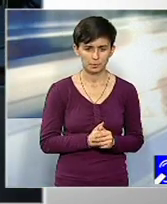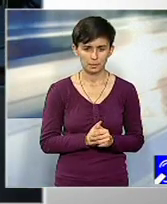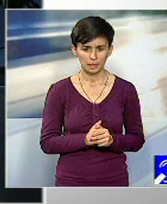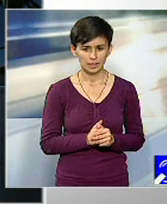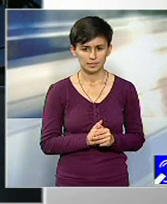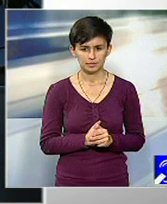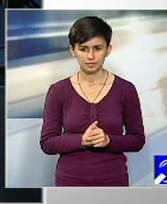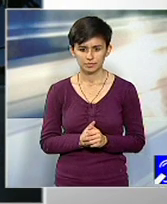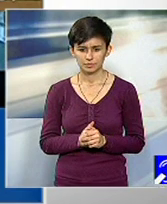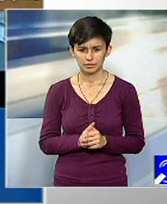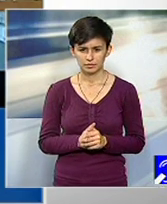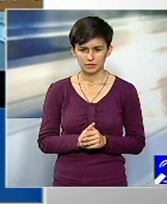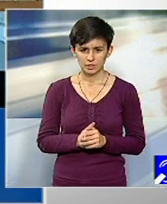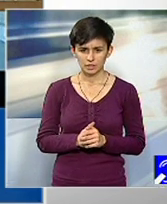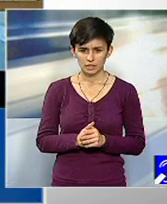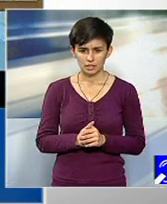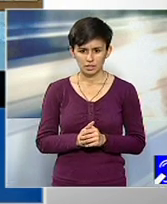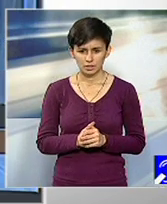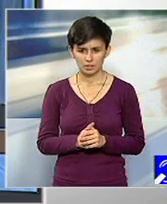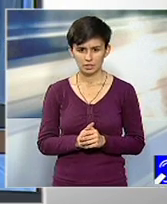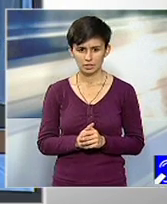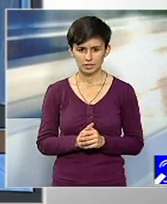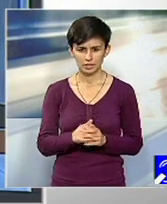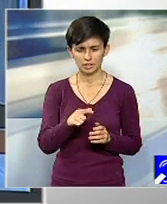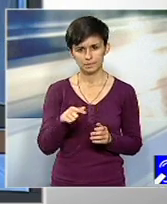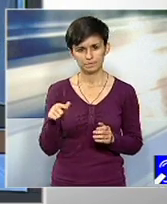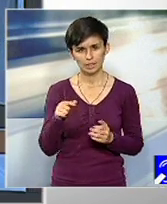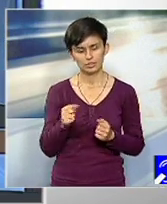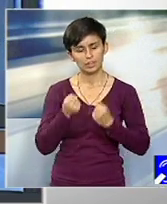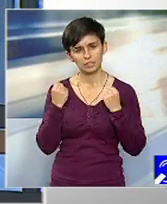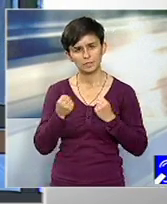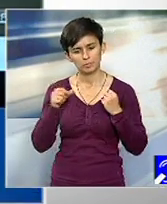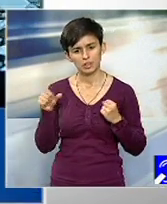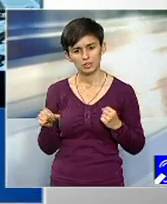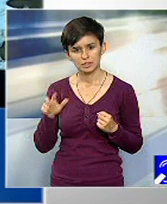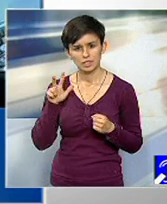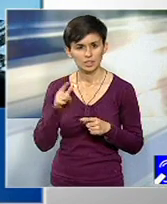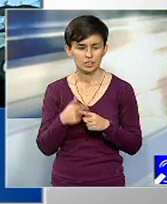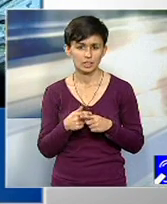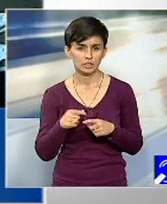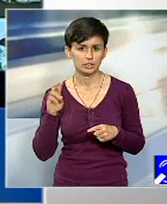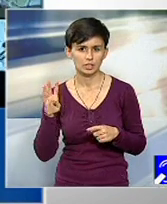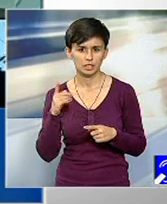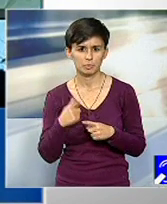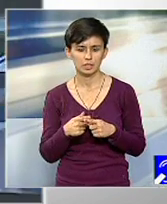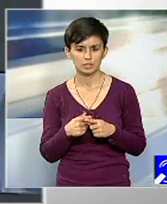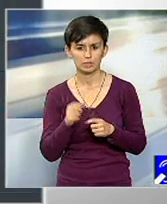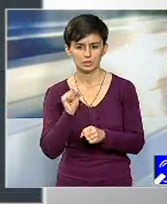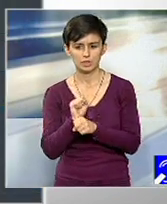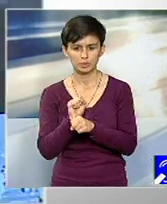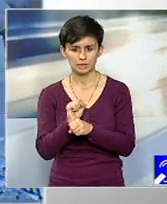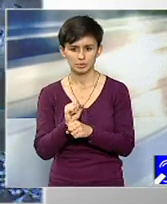Bun, Robert îmi spunea puțin mai devreme despre faptul că vă antrenați de 3 ori, uneori chiar de 4 ori pe săptămână, nu-i așa, Robert? Înainte